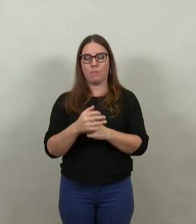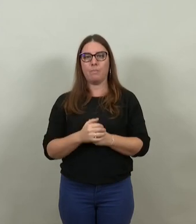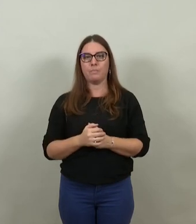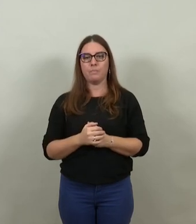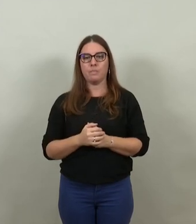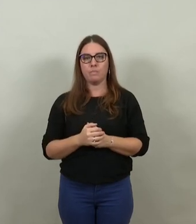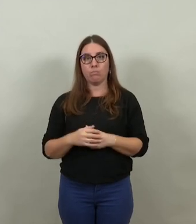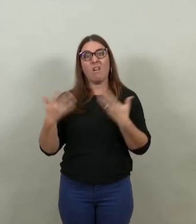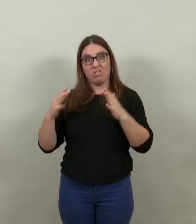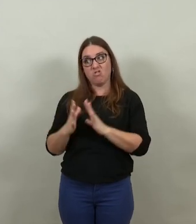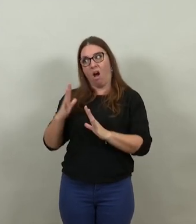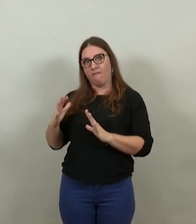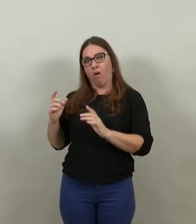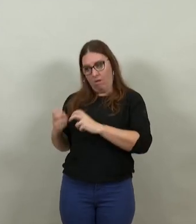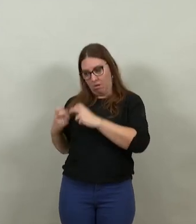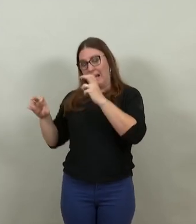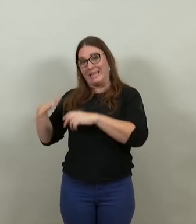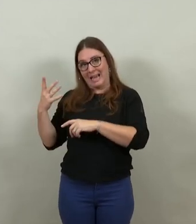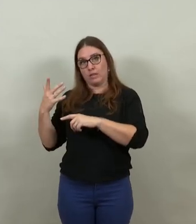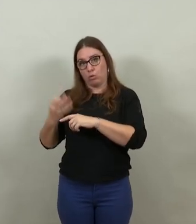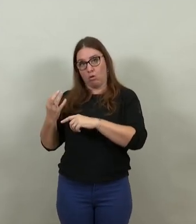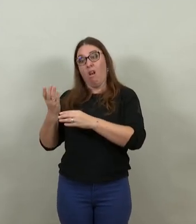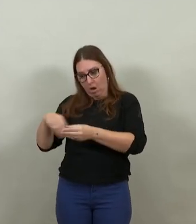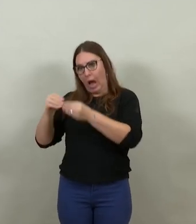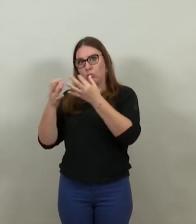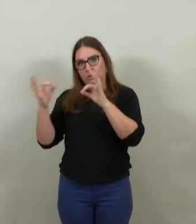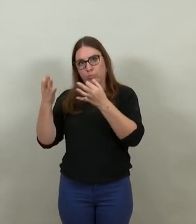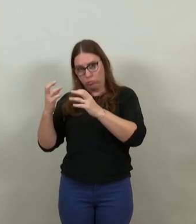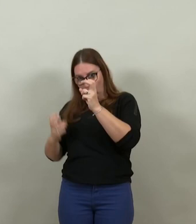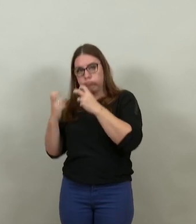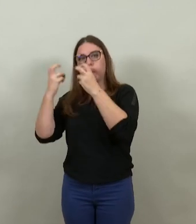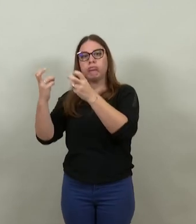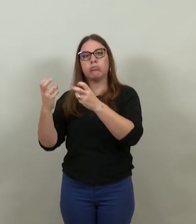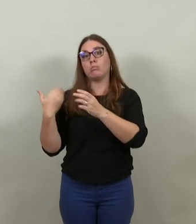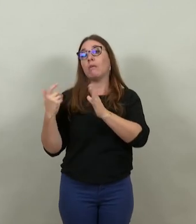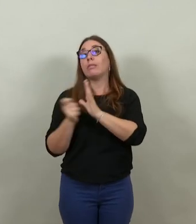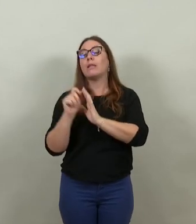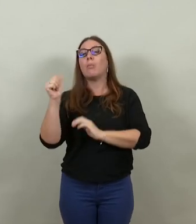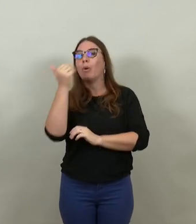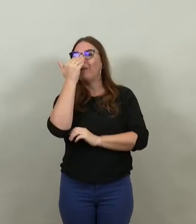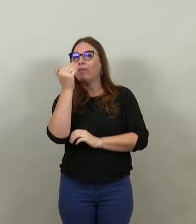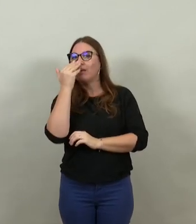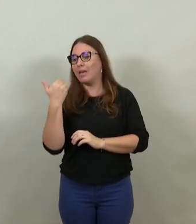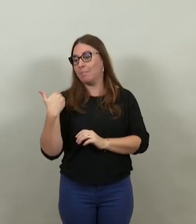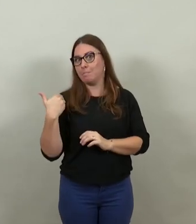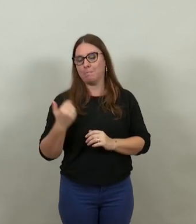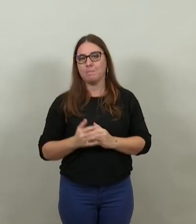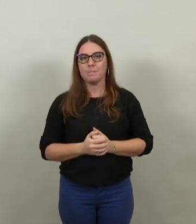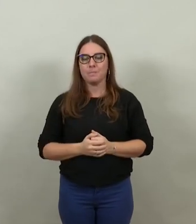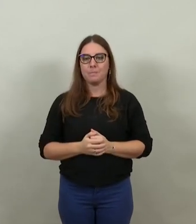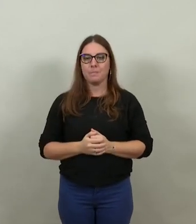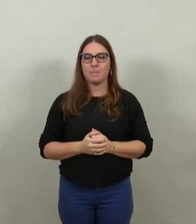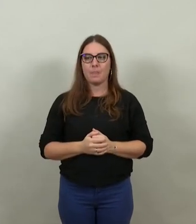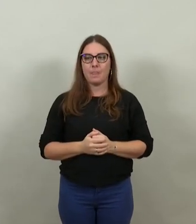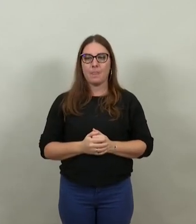après avoir déjà augmenté de 15 % le 1er février dernier